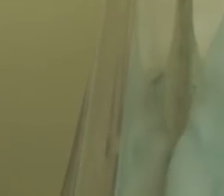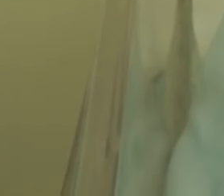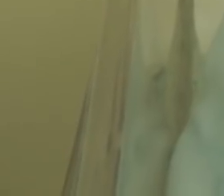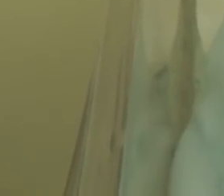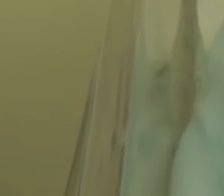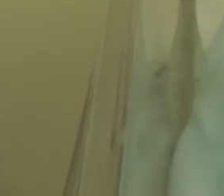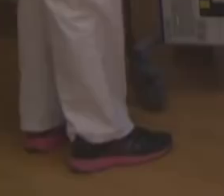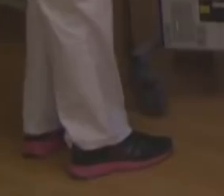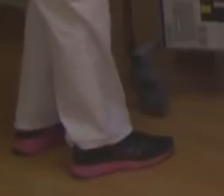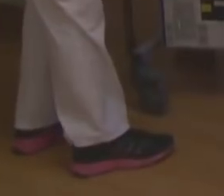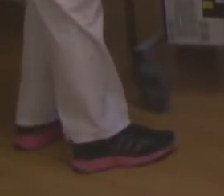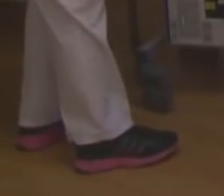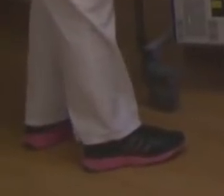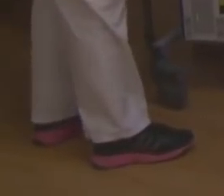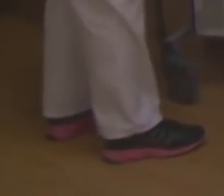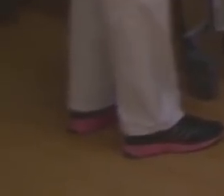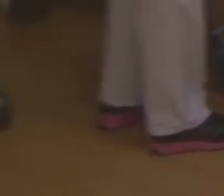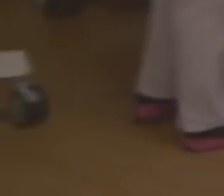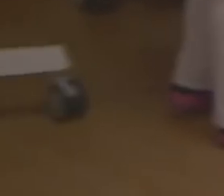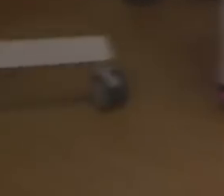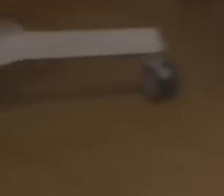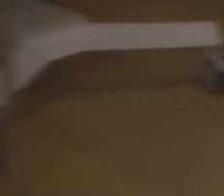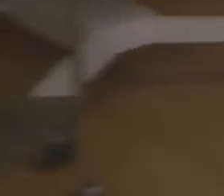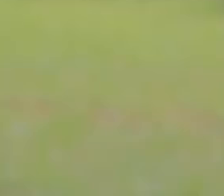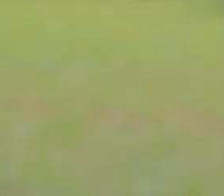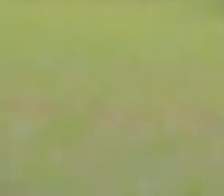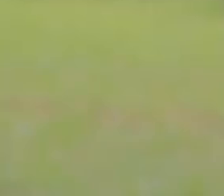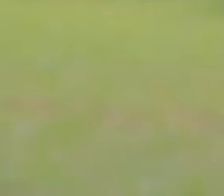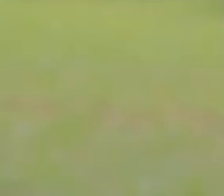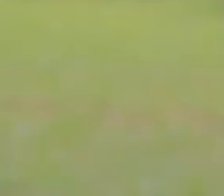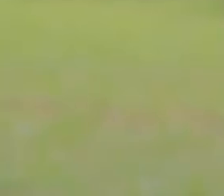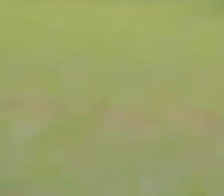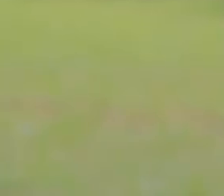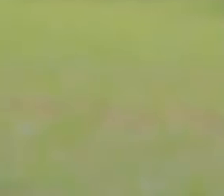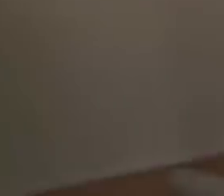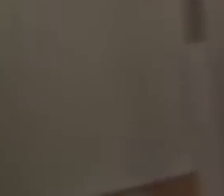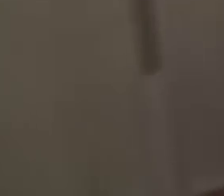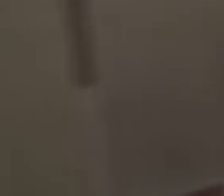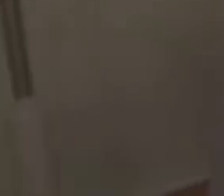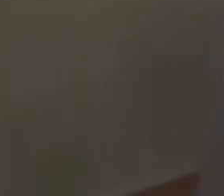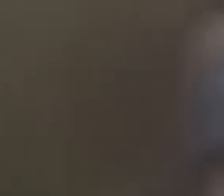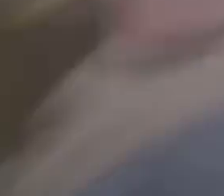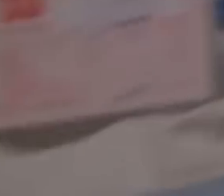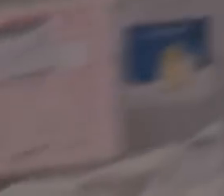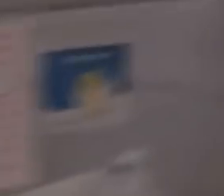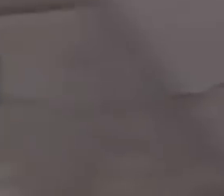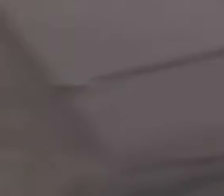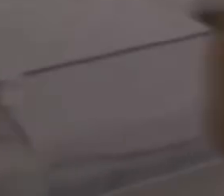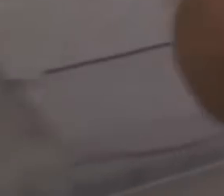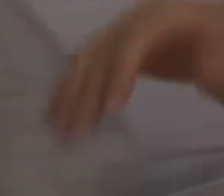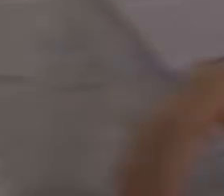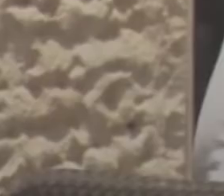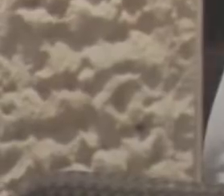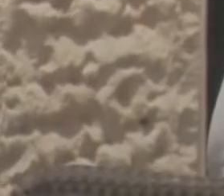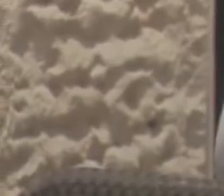התגלו אצל מחצית מהילודים. עבור הילודים אנחנו מצאנו ש-50% מהם נחשפו